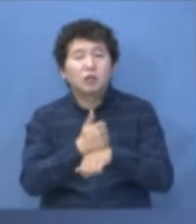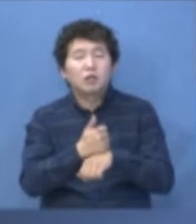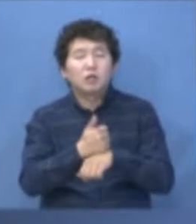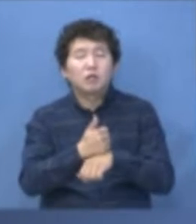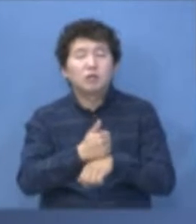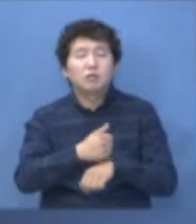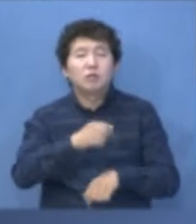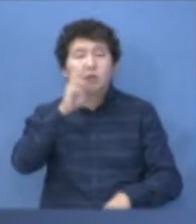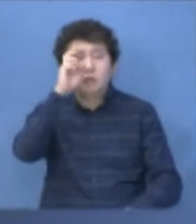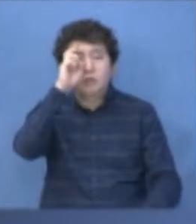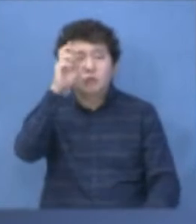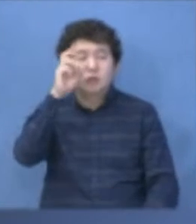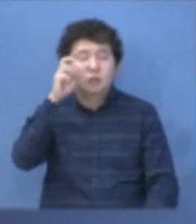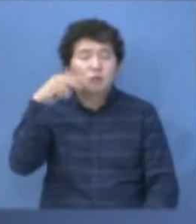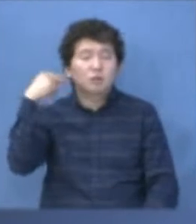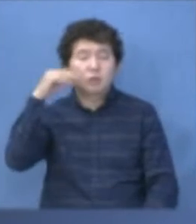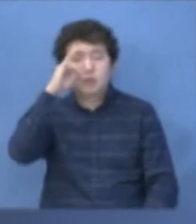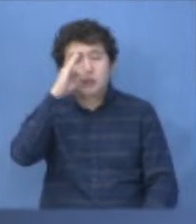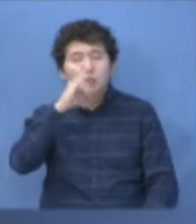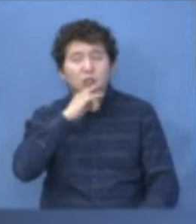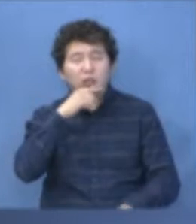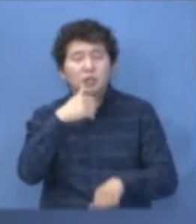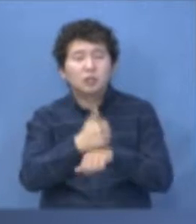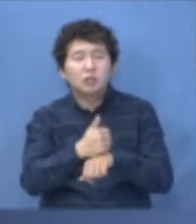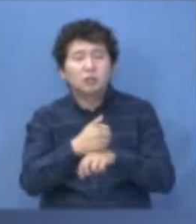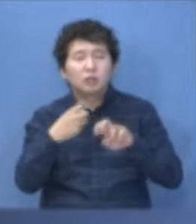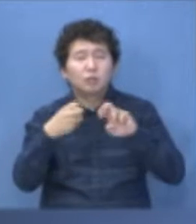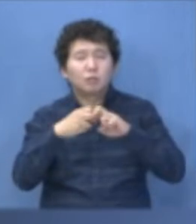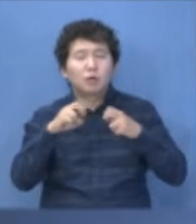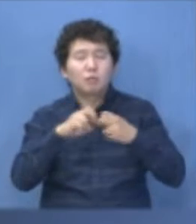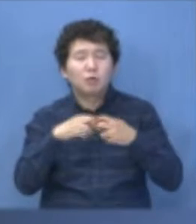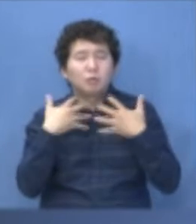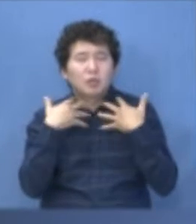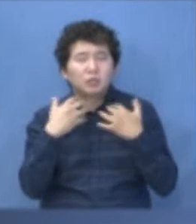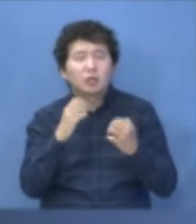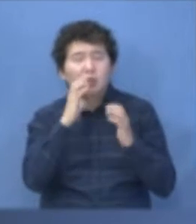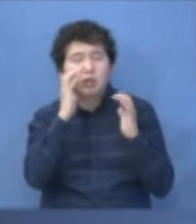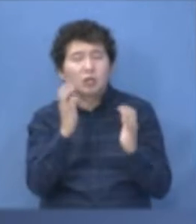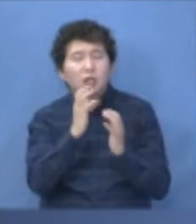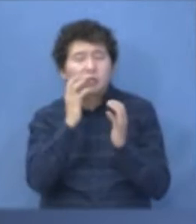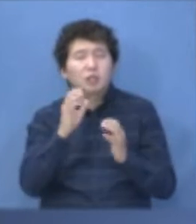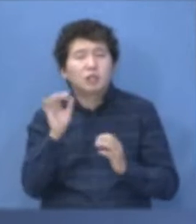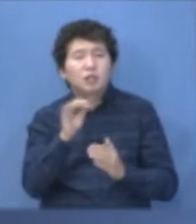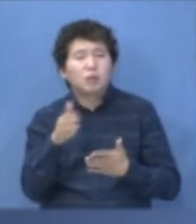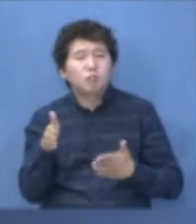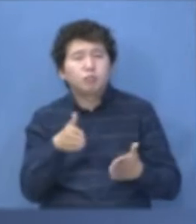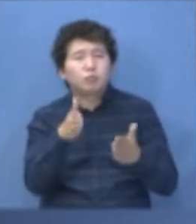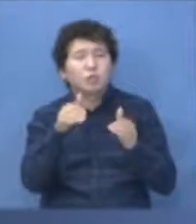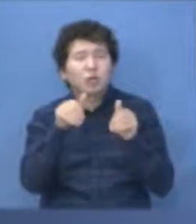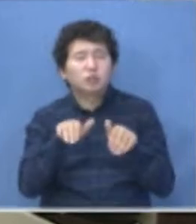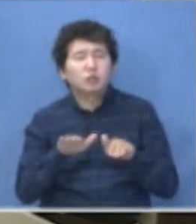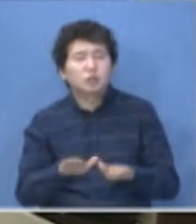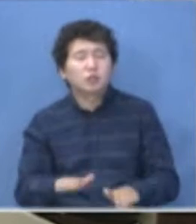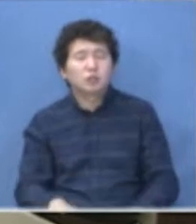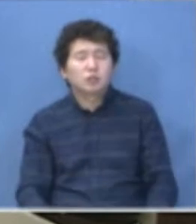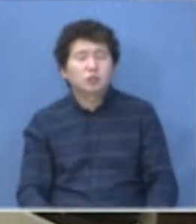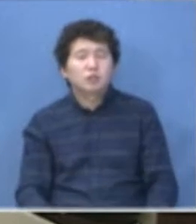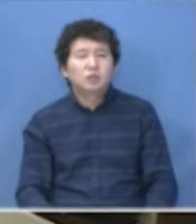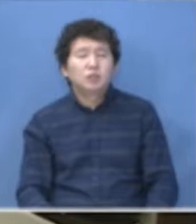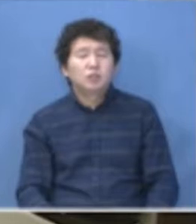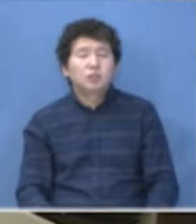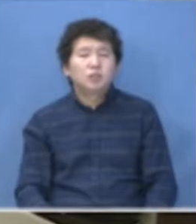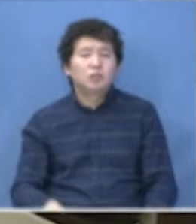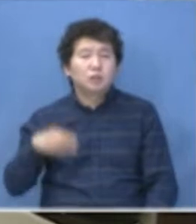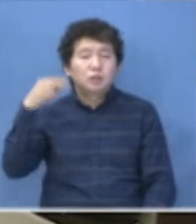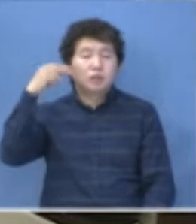Касым-Жомарт Токаев в послании озвучил главные проблемы сферы здравоохранения и пути их решения. Президент отметил,